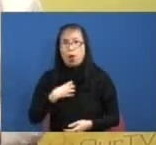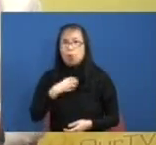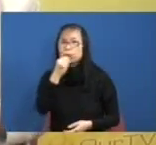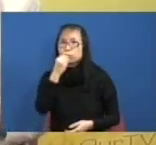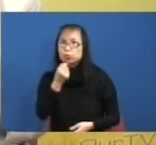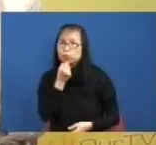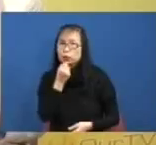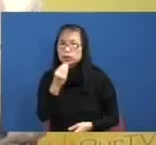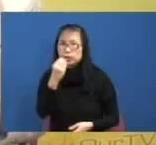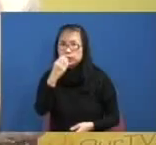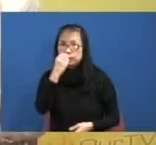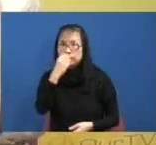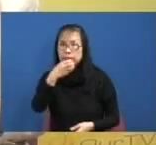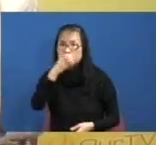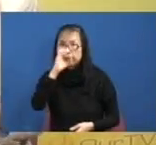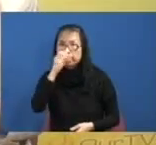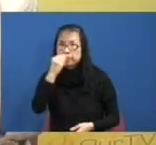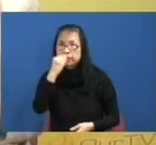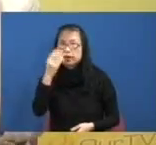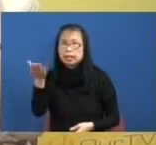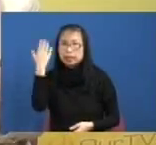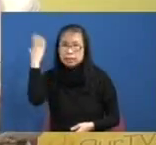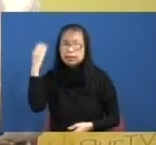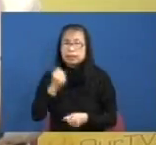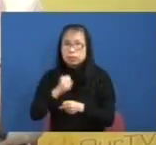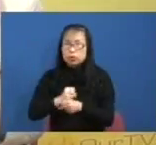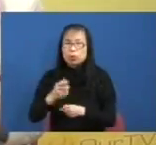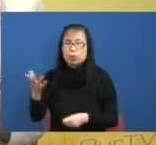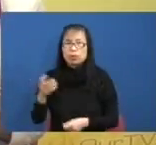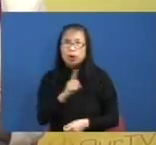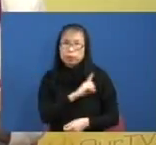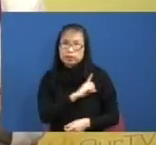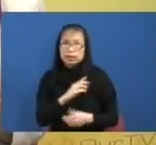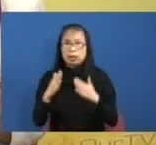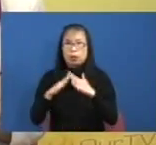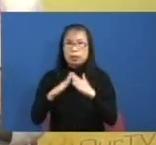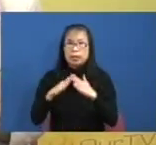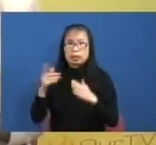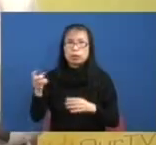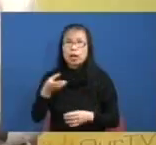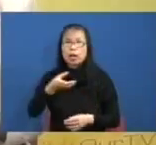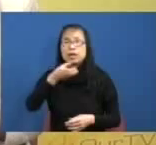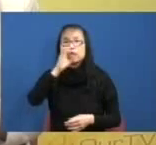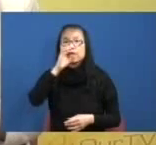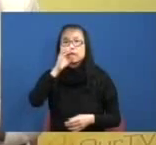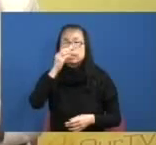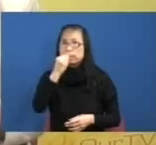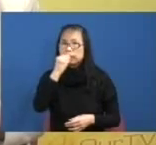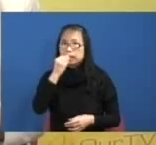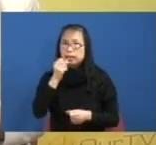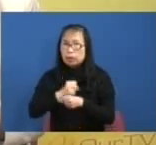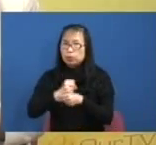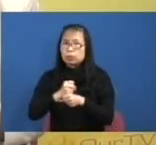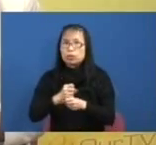食嘅。即係我自己以前亦都經營有識嘅，即係我本身我家族都係一啲即係飲食行業嘅，即係嚇